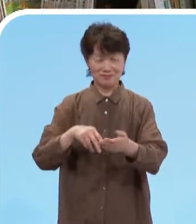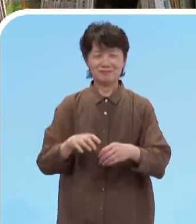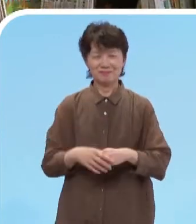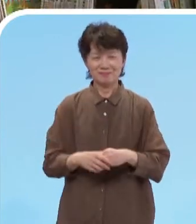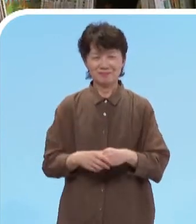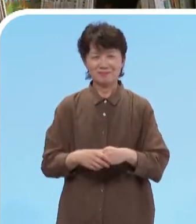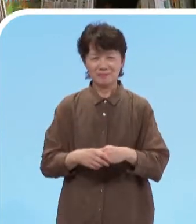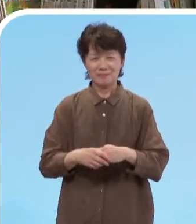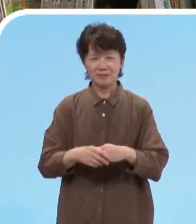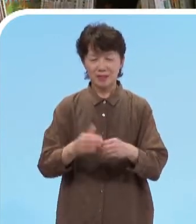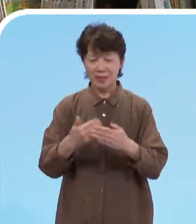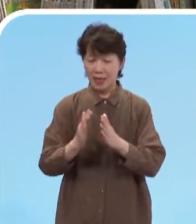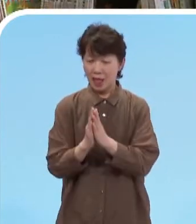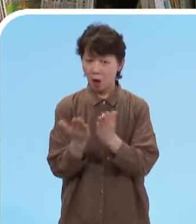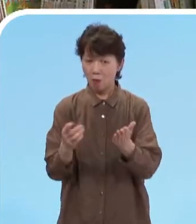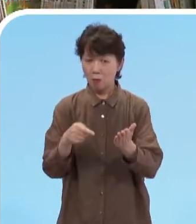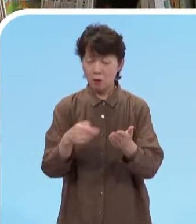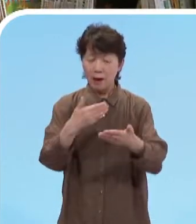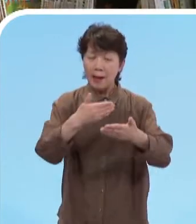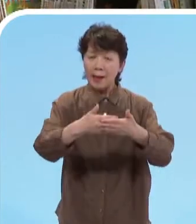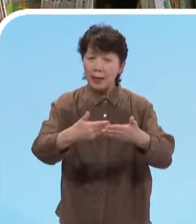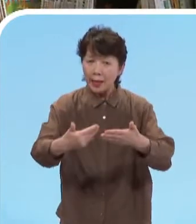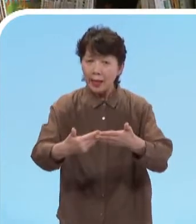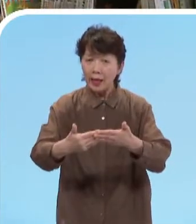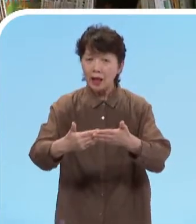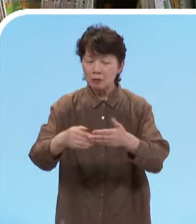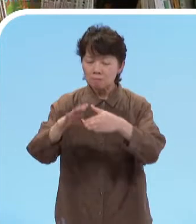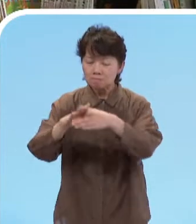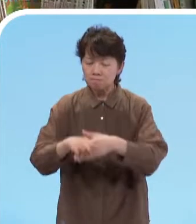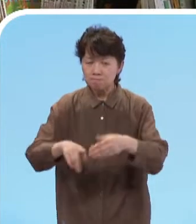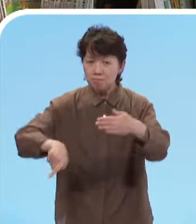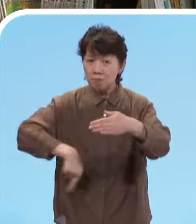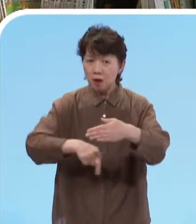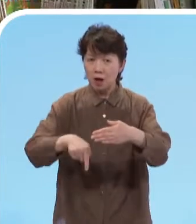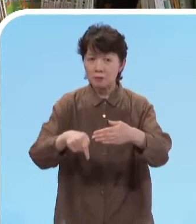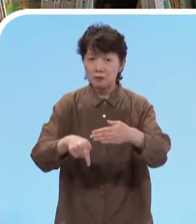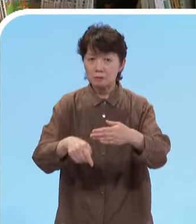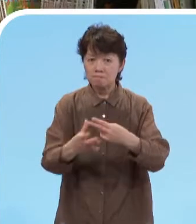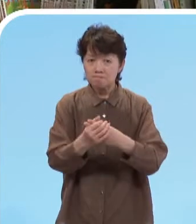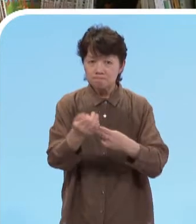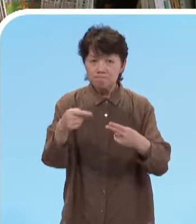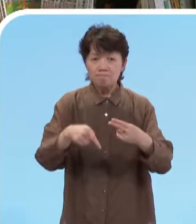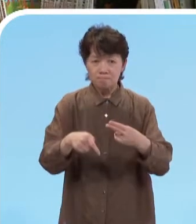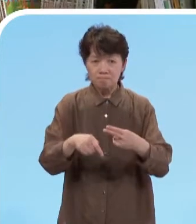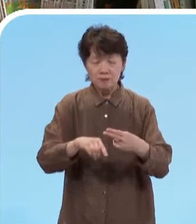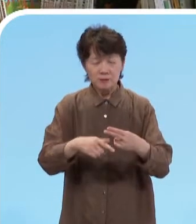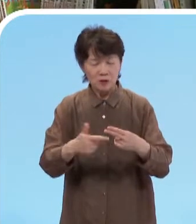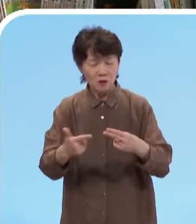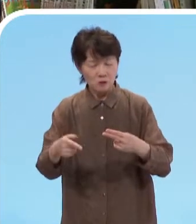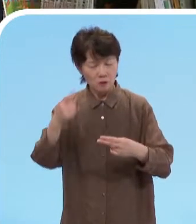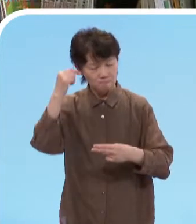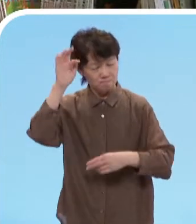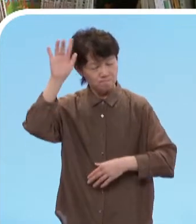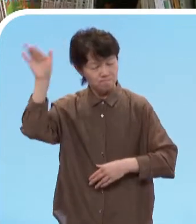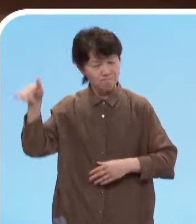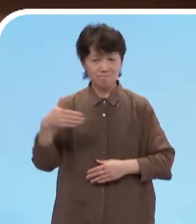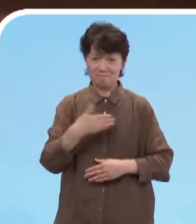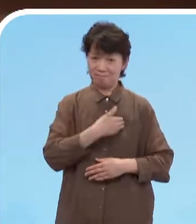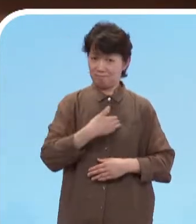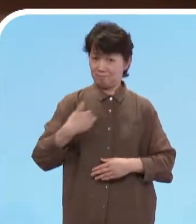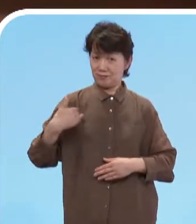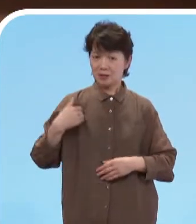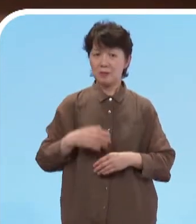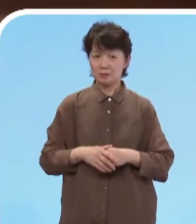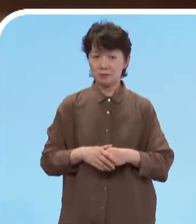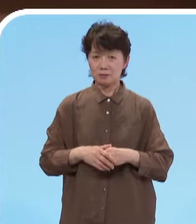も絵本は絵とお話がみんなをいろんな世界に連れて行ってくれます。頭